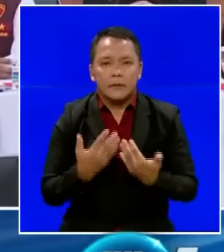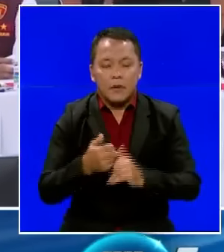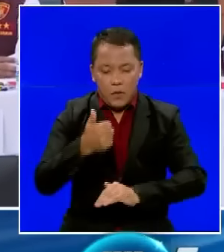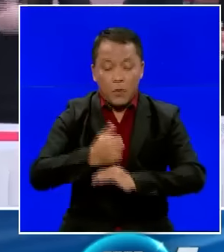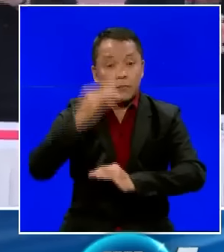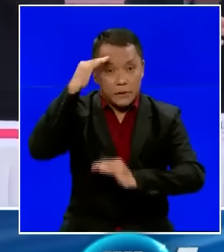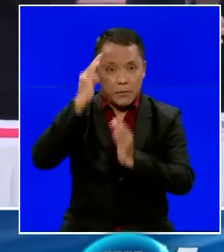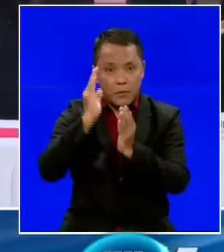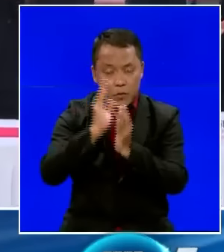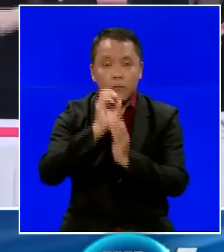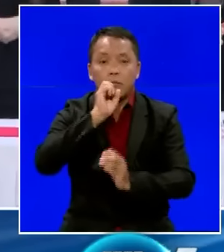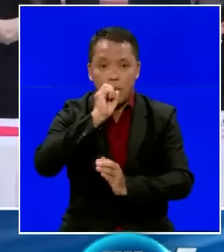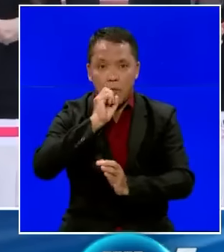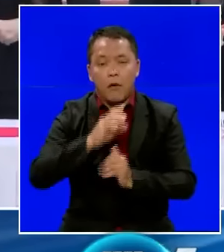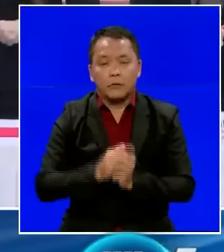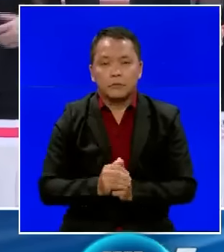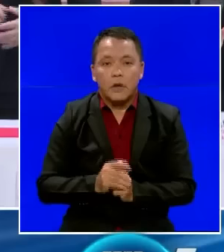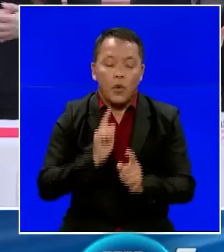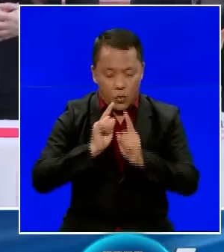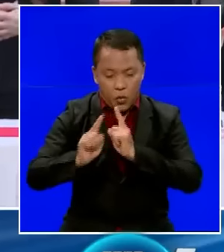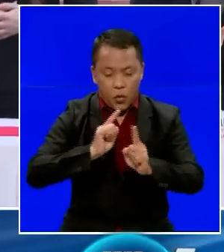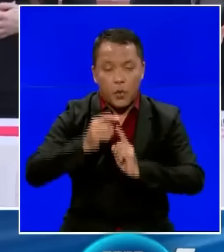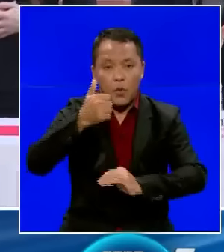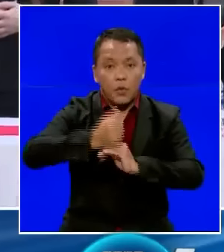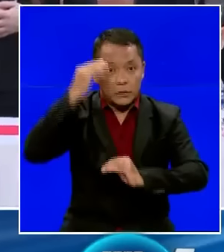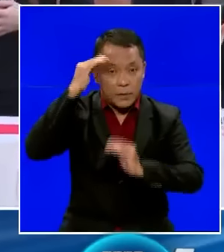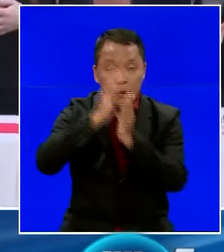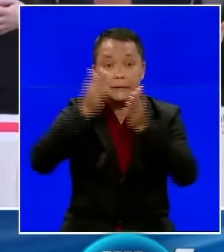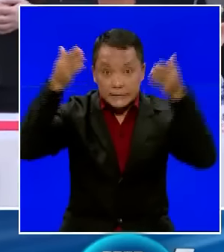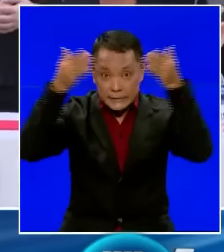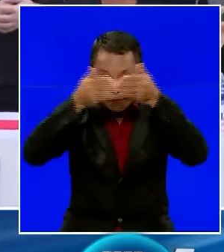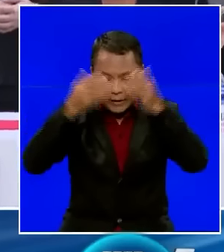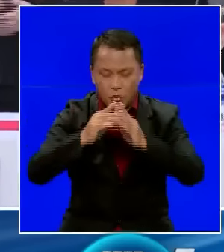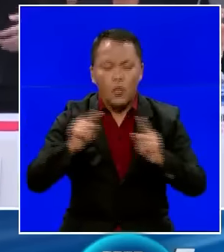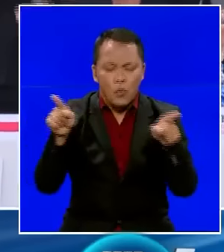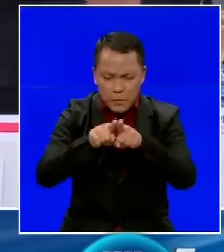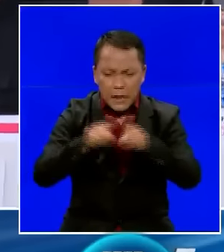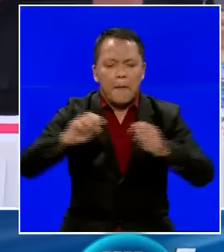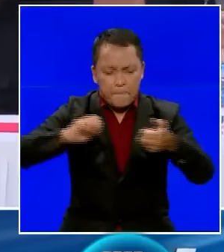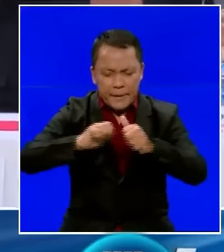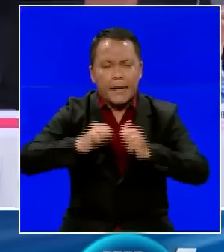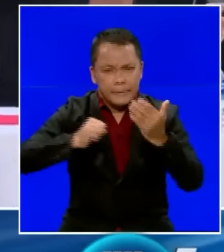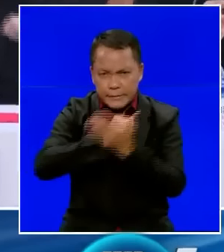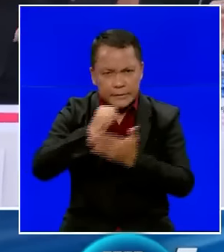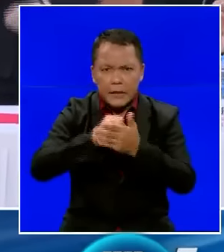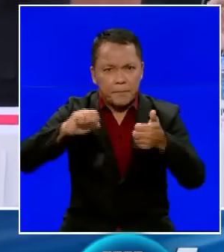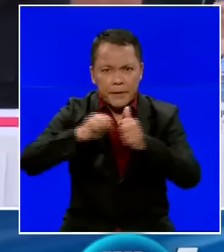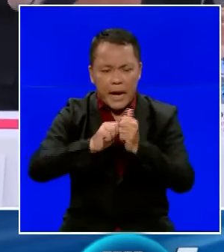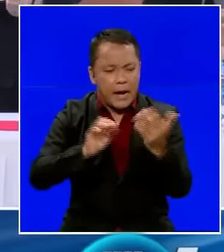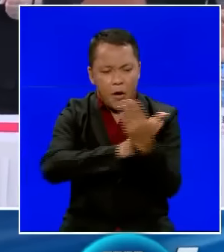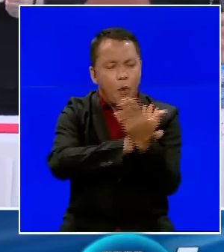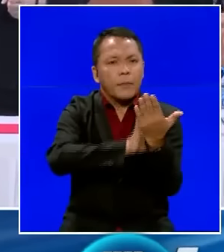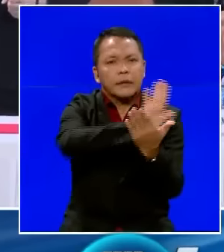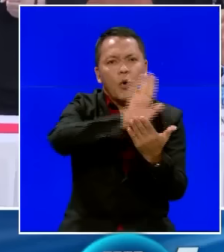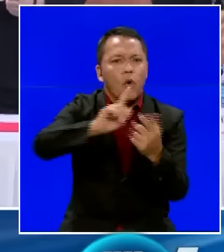โทพานุรัตน์บอกนะคะว่าได้คุยกับผู้บัญชาการตำรวจอินโดนีเซียก็เห็นตรงกันว่าปัญหายาเสพติดไม่ใช่ปัญหาของประเทศใดประเ